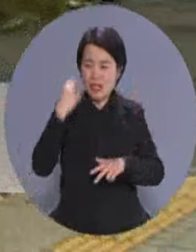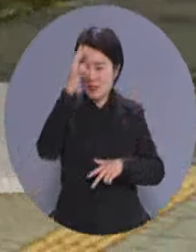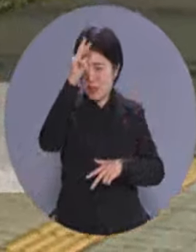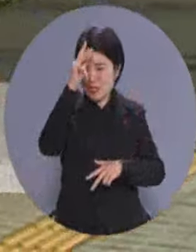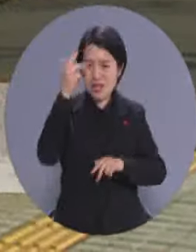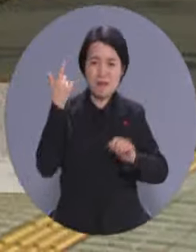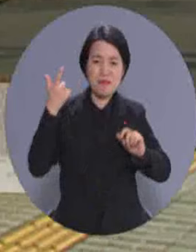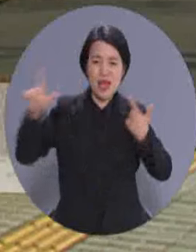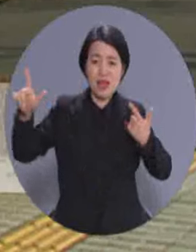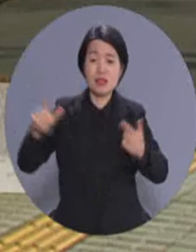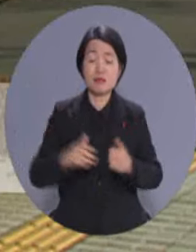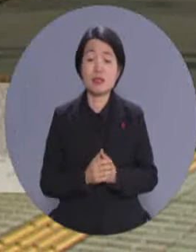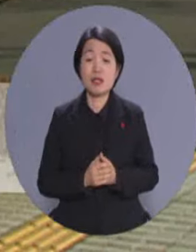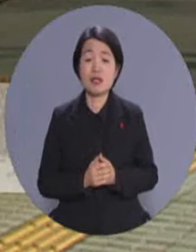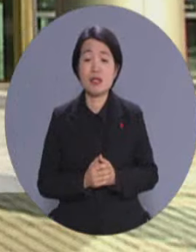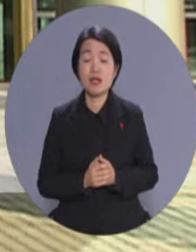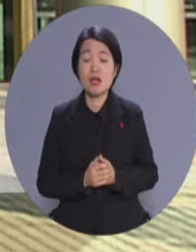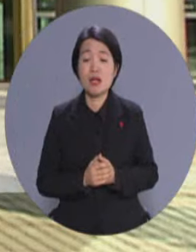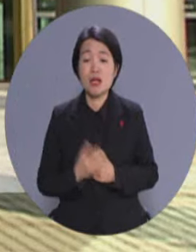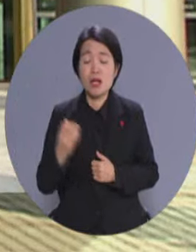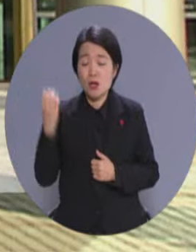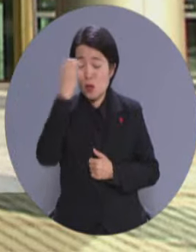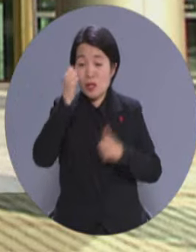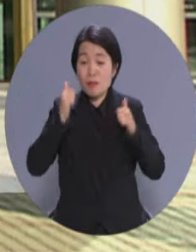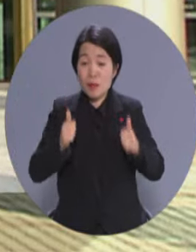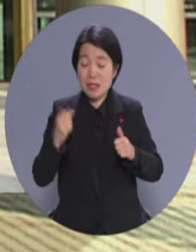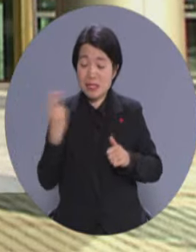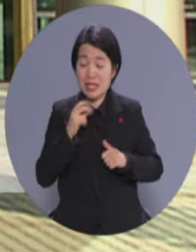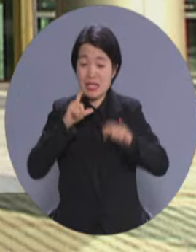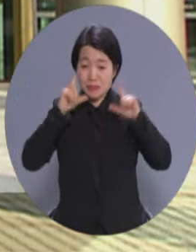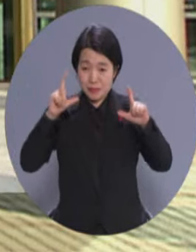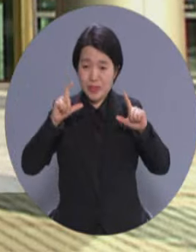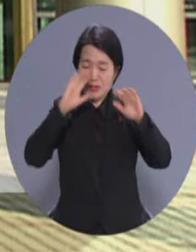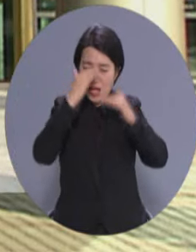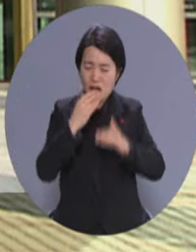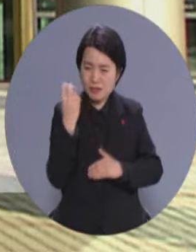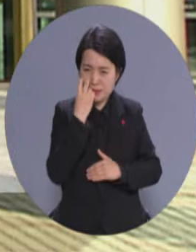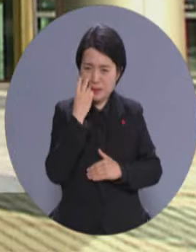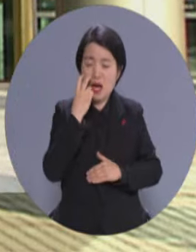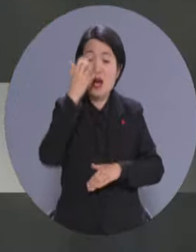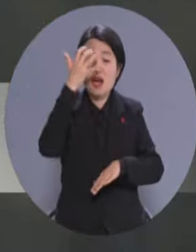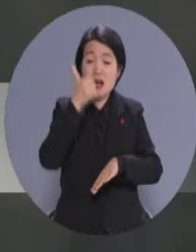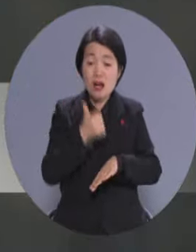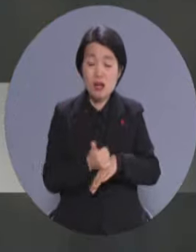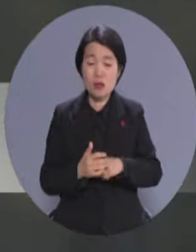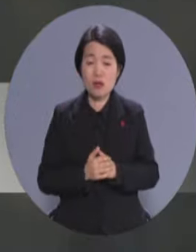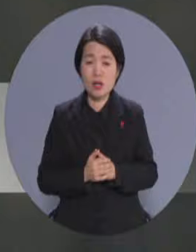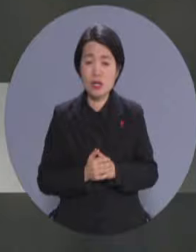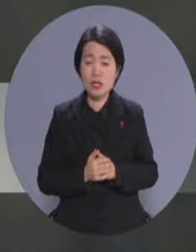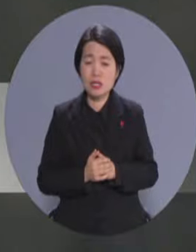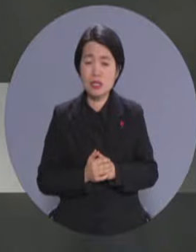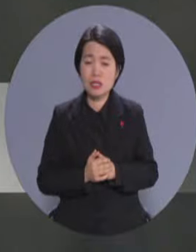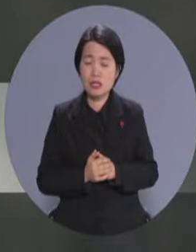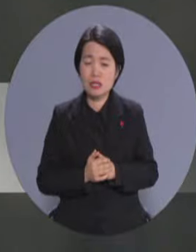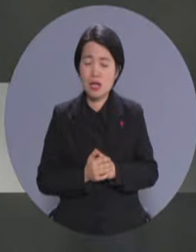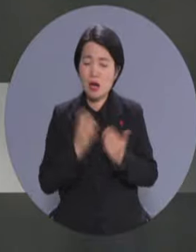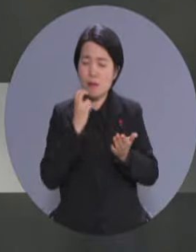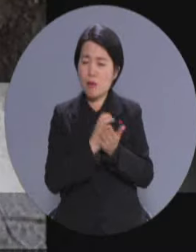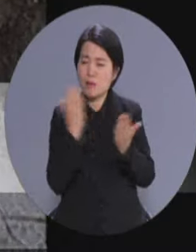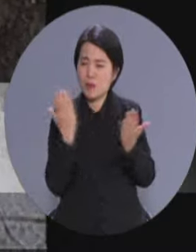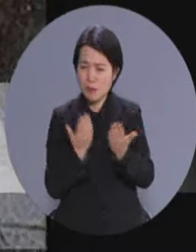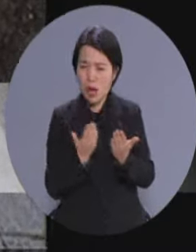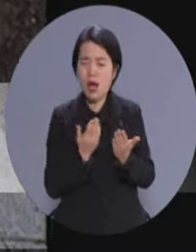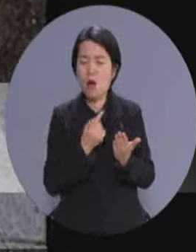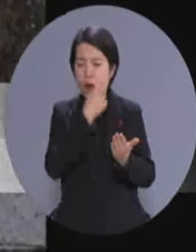항고했습니다. 광주고검은 오늘 재심 결정 이유를 면밀히 분석한 결과 재심 사유가 있는지 신중한 법리